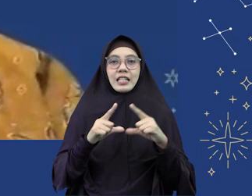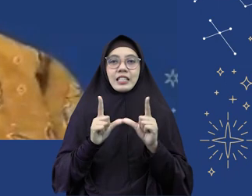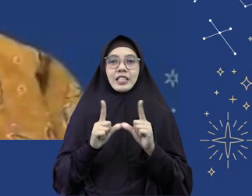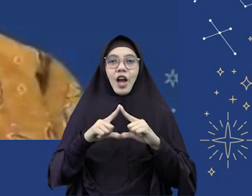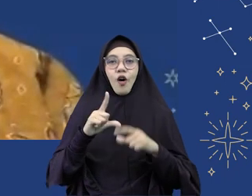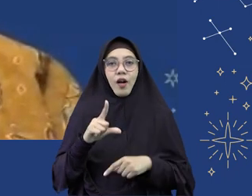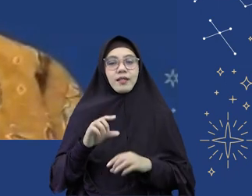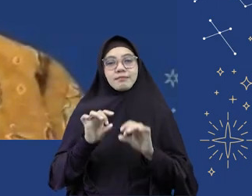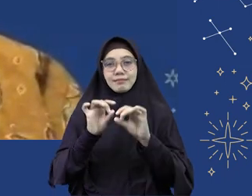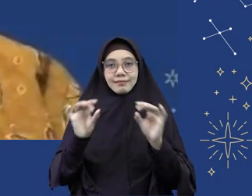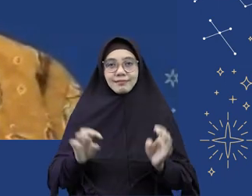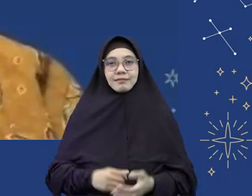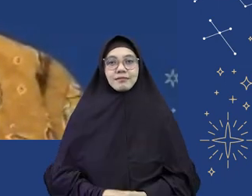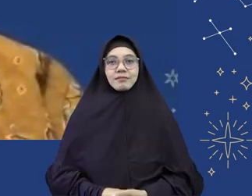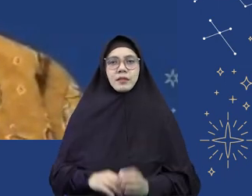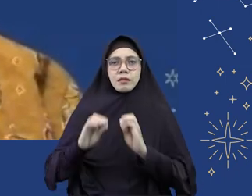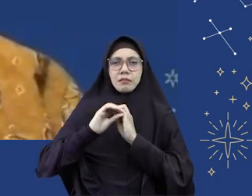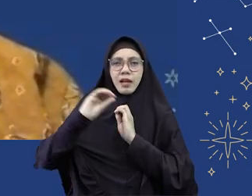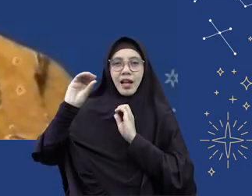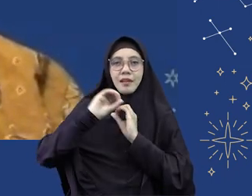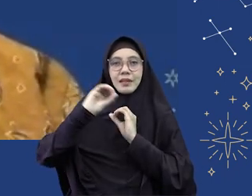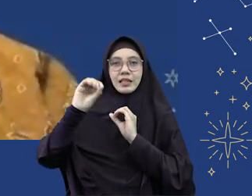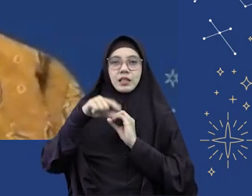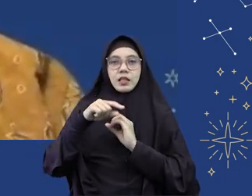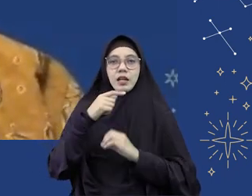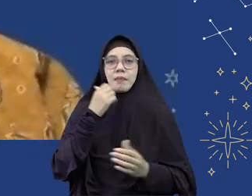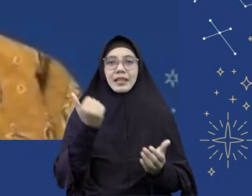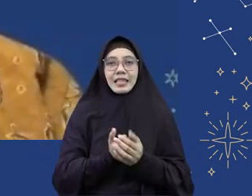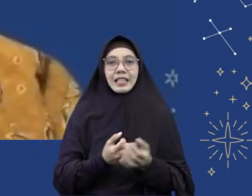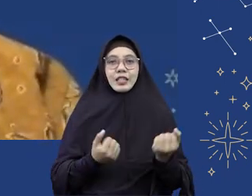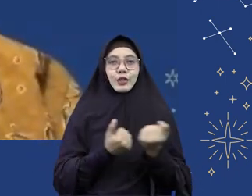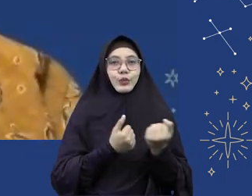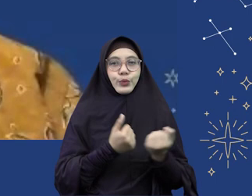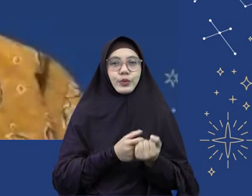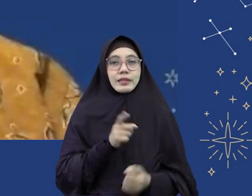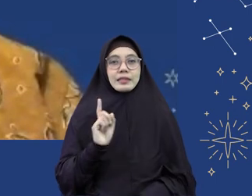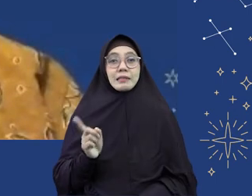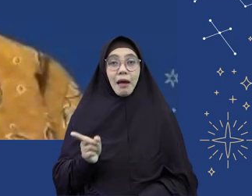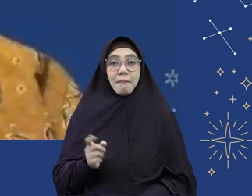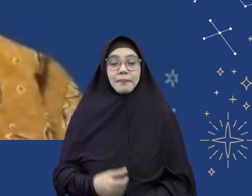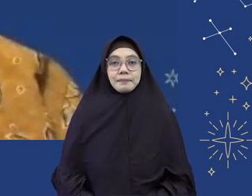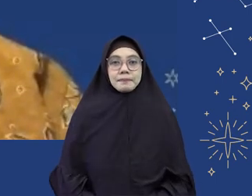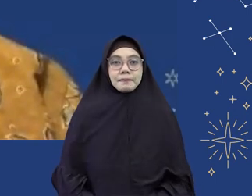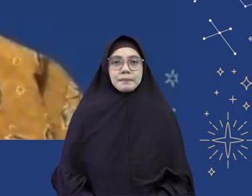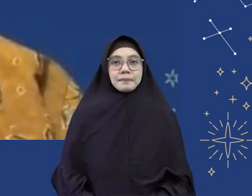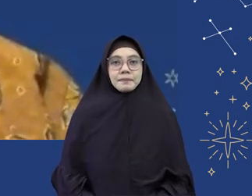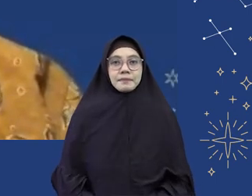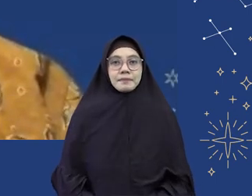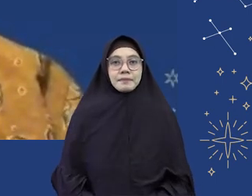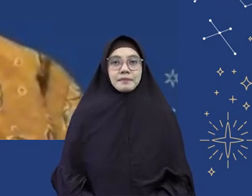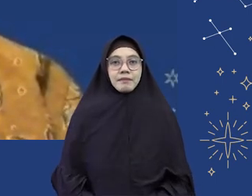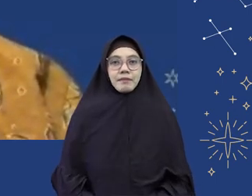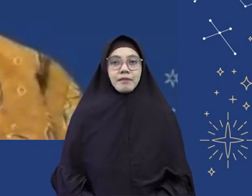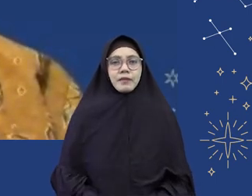pengamatan ini sangat penting untuk kita dukung karena memerlukan adanya suatu